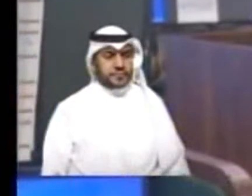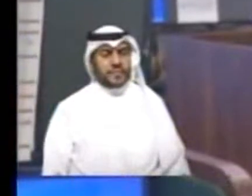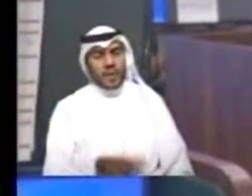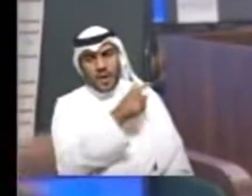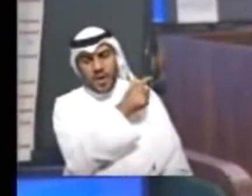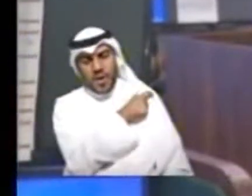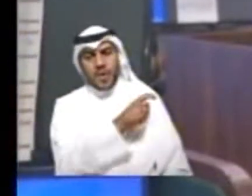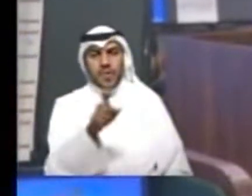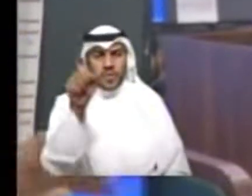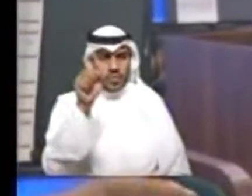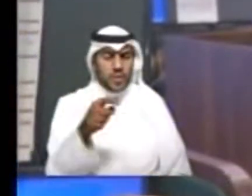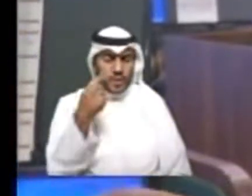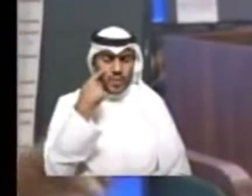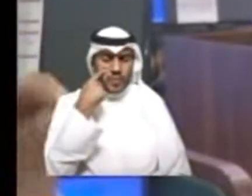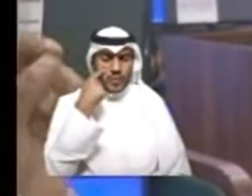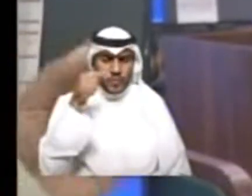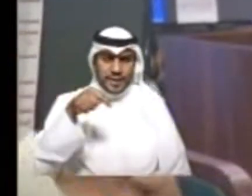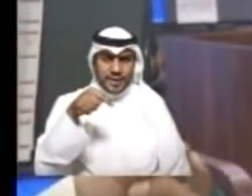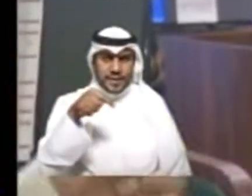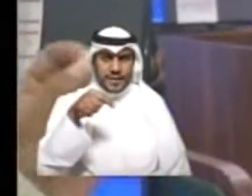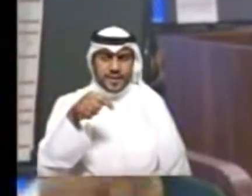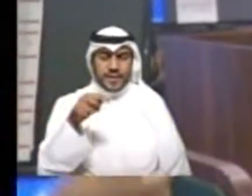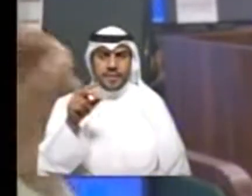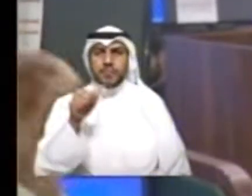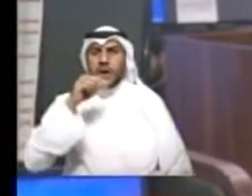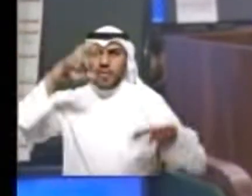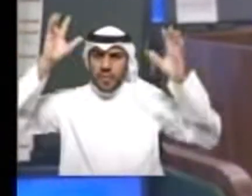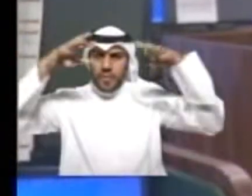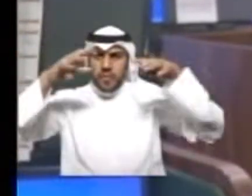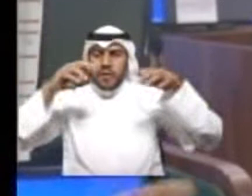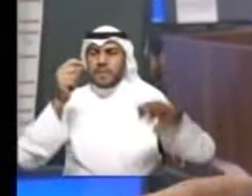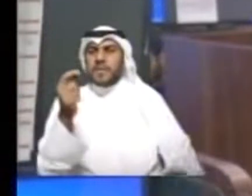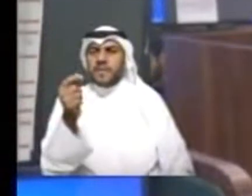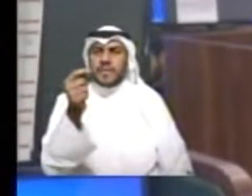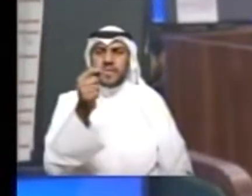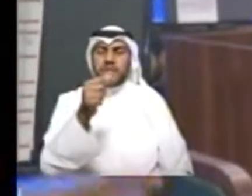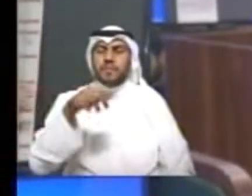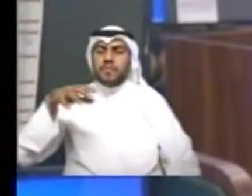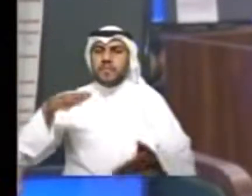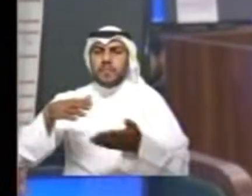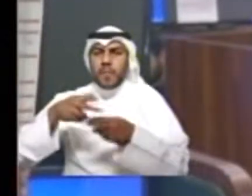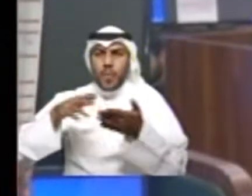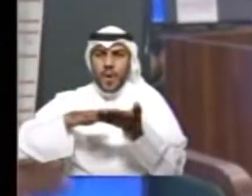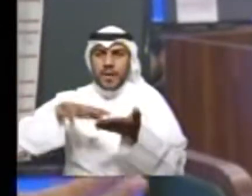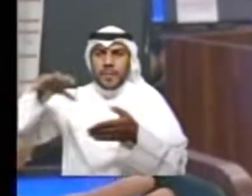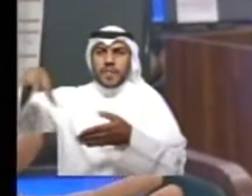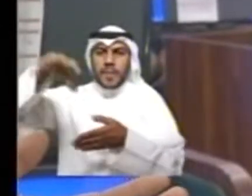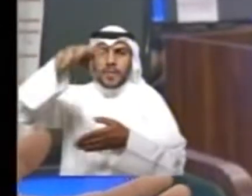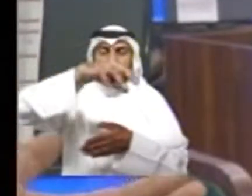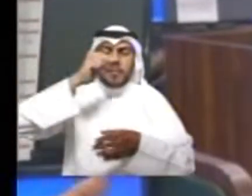الملا، قاعد نلاحظ الحين أن أمطار خفيفة متفرقة على بعض المناطق على دولة